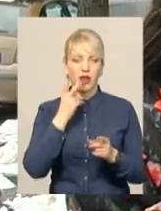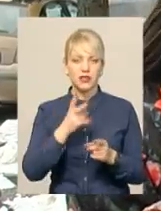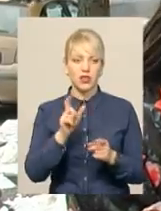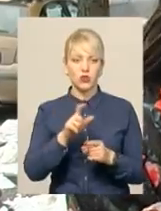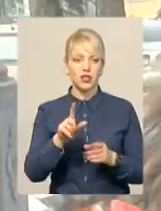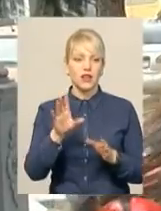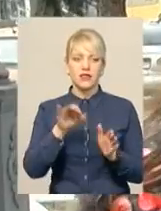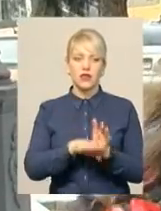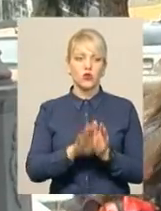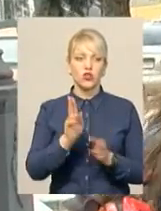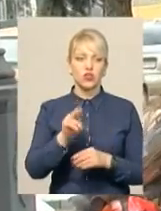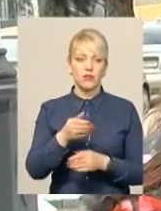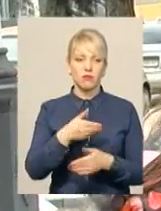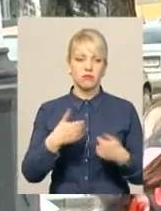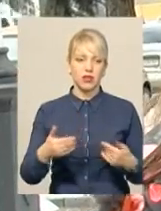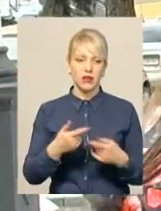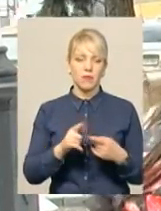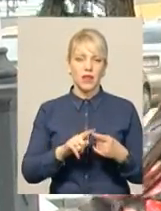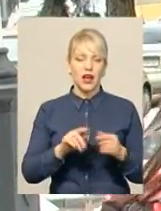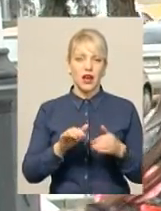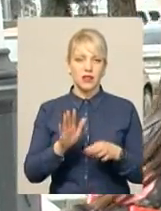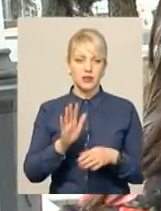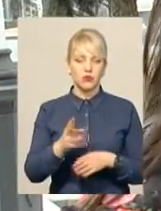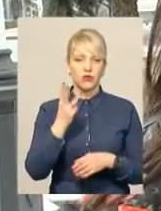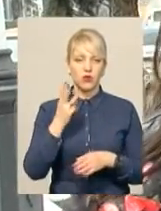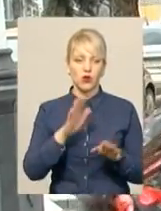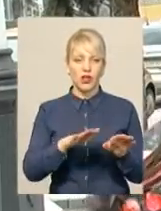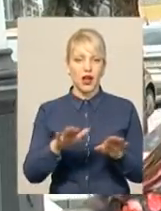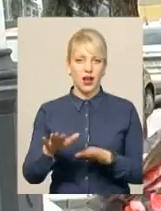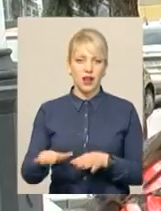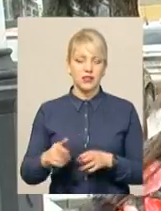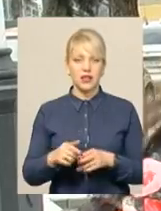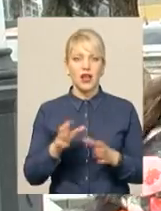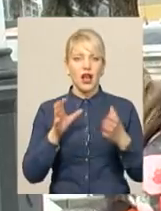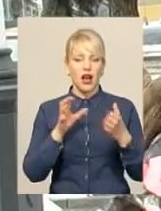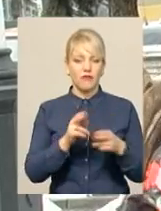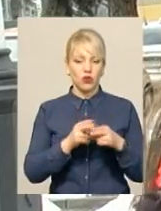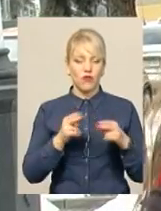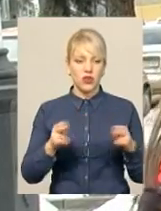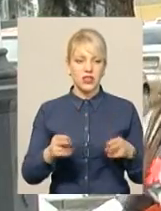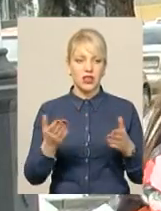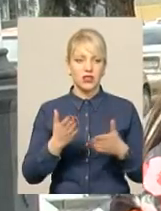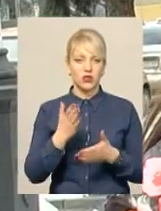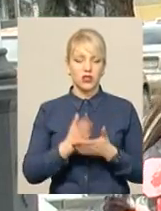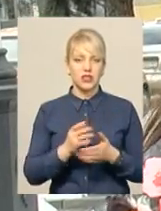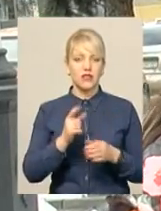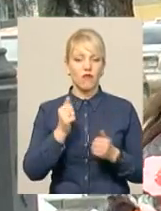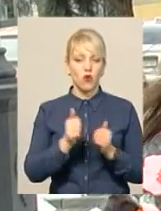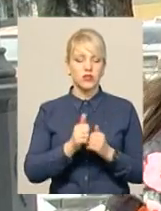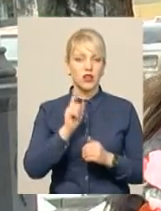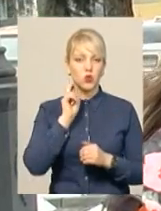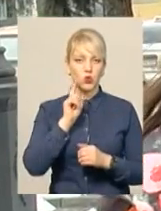не хуже, чем мы. Наша акция будет происходить в 3 локациях. Это автовокзал, который находится возле Юности,